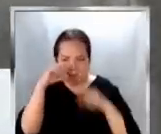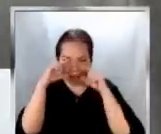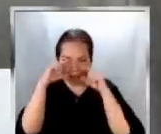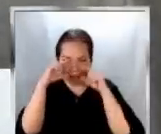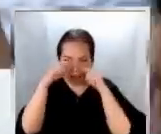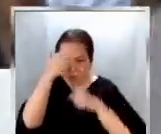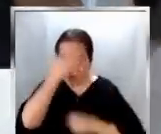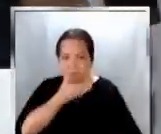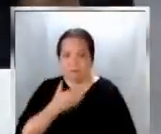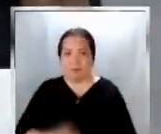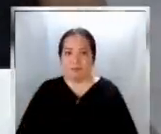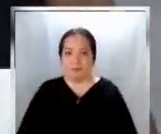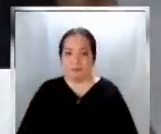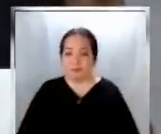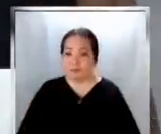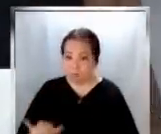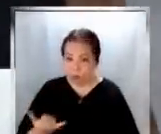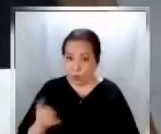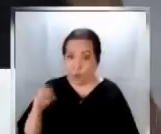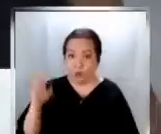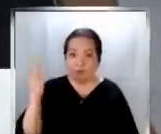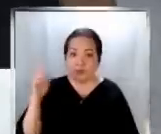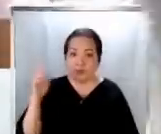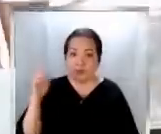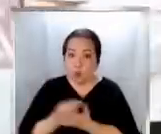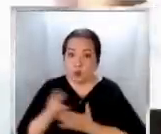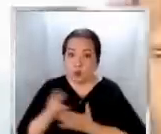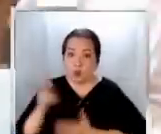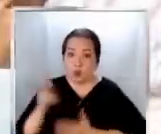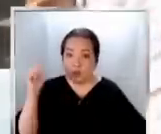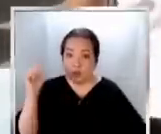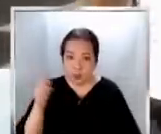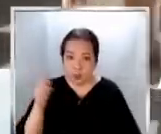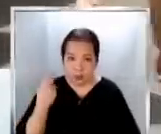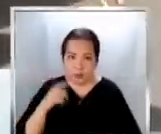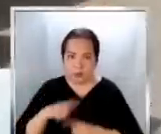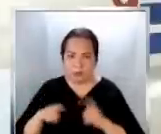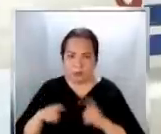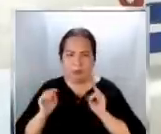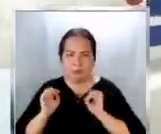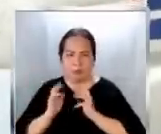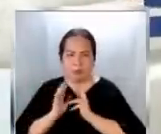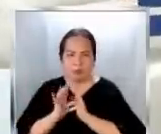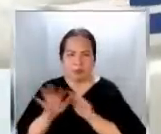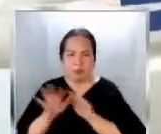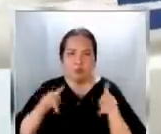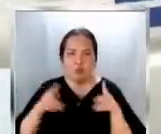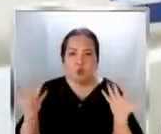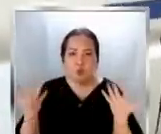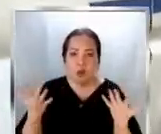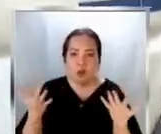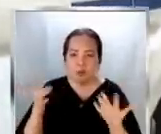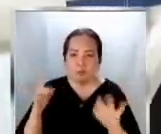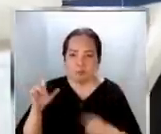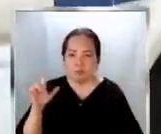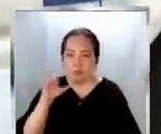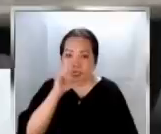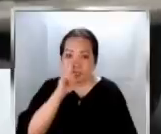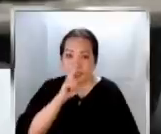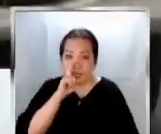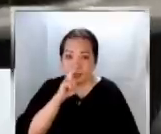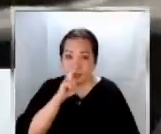Webe Santo, pero dagsa ng mga taong namamalengke sa libertad sa Pasay. Paulit-ulit ang paalala ng mga rumorondang